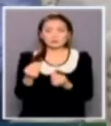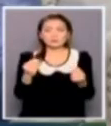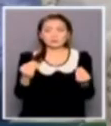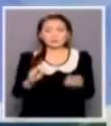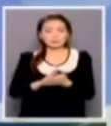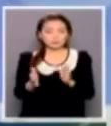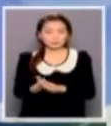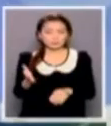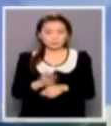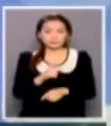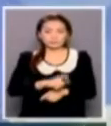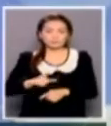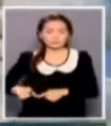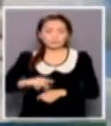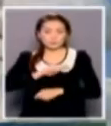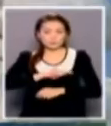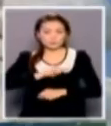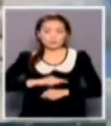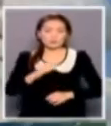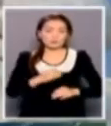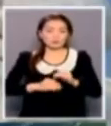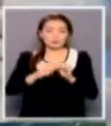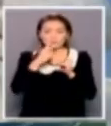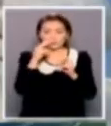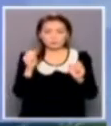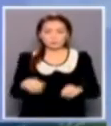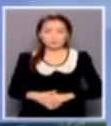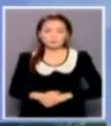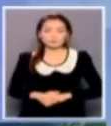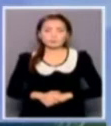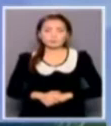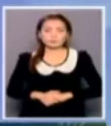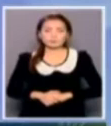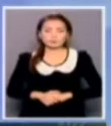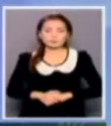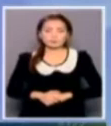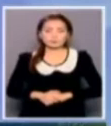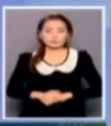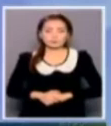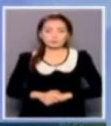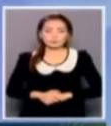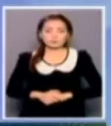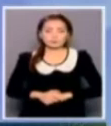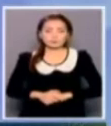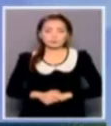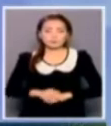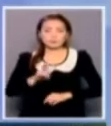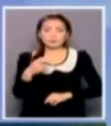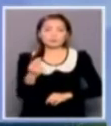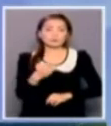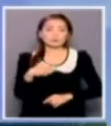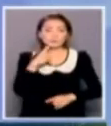қоғамдық ахуалдар, адам мен оның еңбегін жан жақты көруге болады. Шындығында да Жұмекен бұл ұлттық рухтың